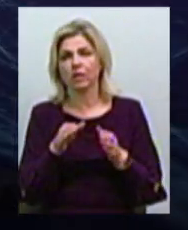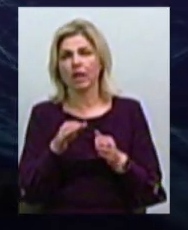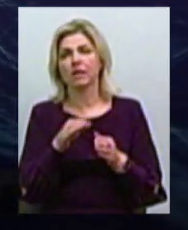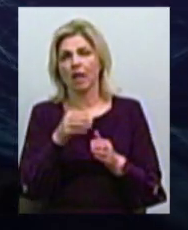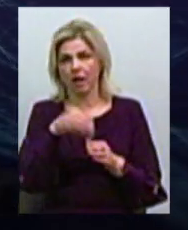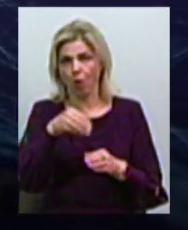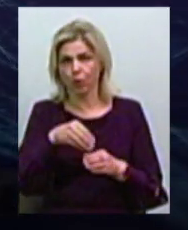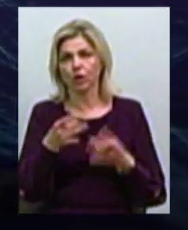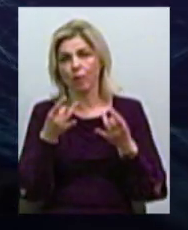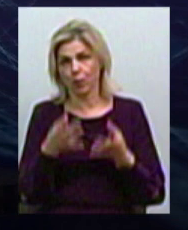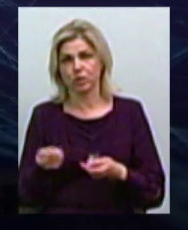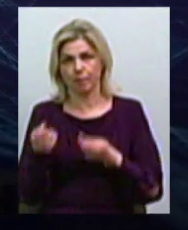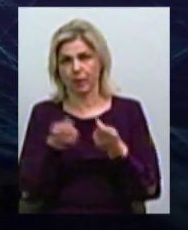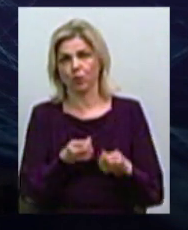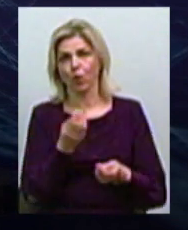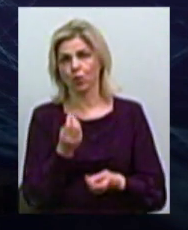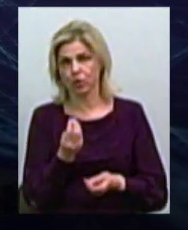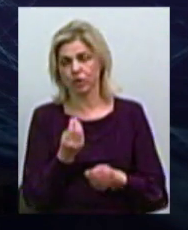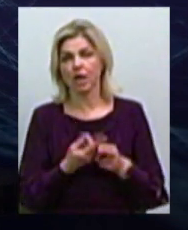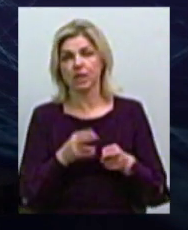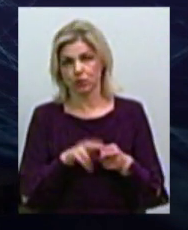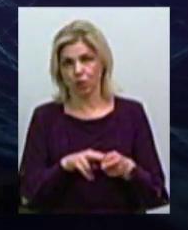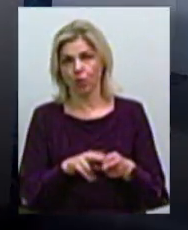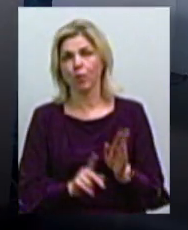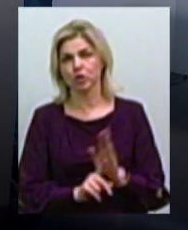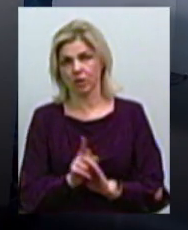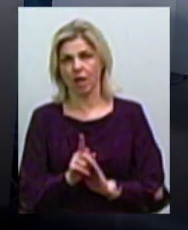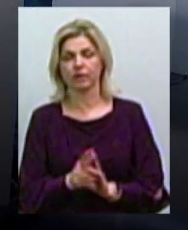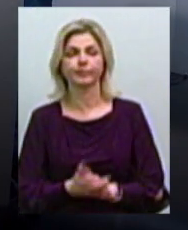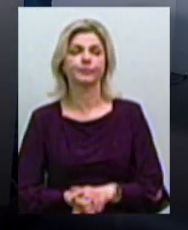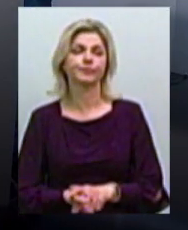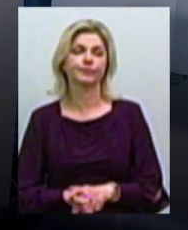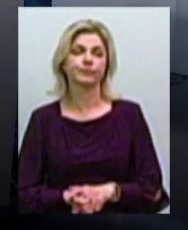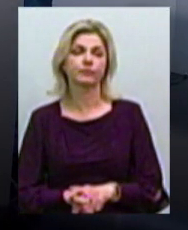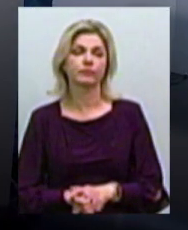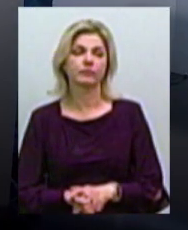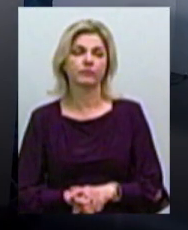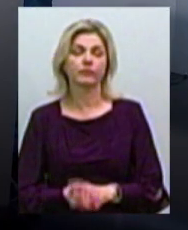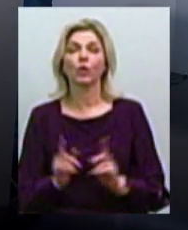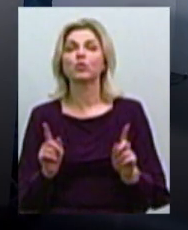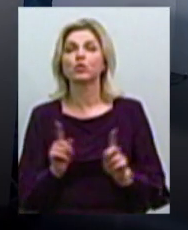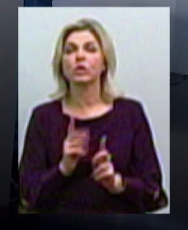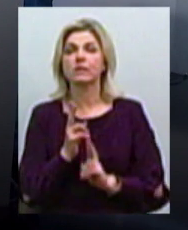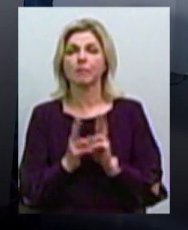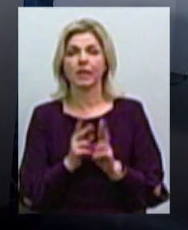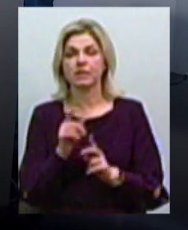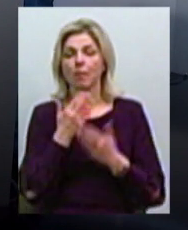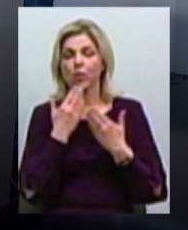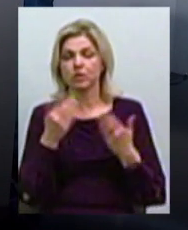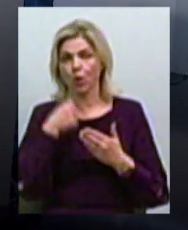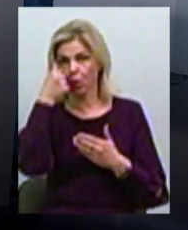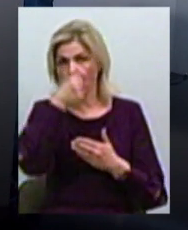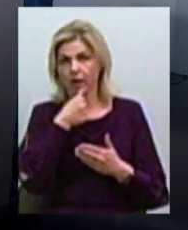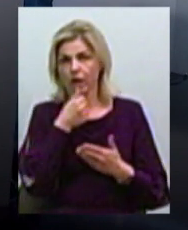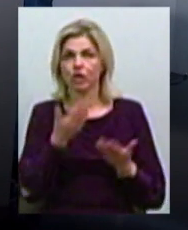приносили. От з цього починали. А скажіть, будь ласка, Володю, що змінилось за останні роки?